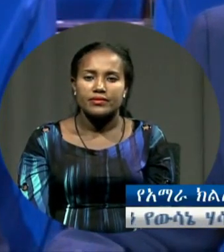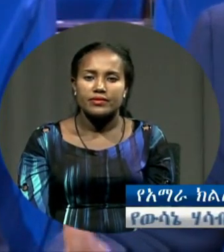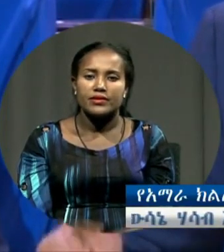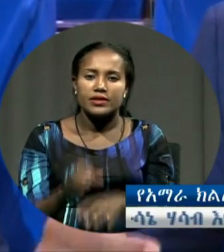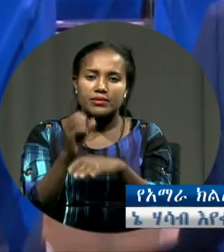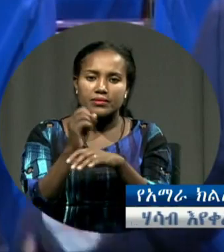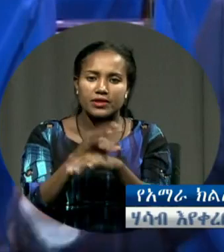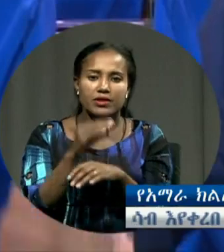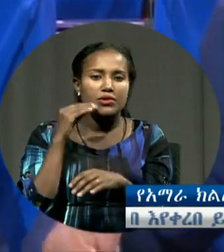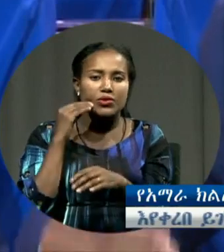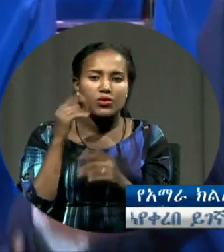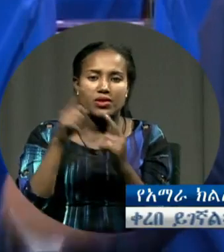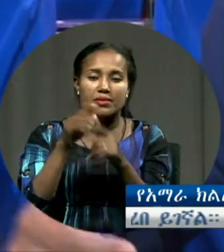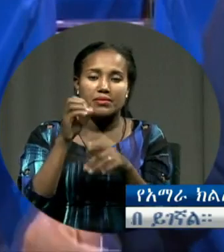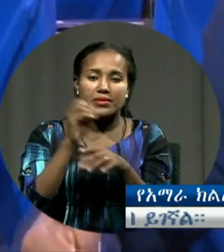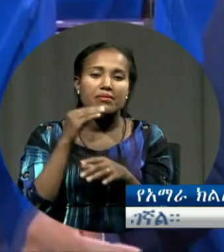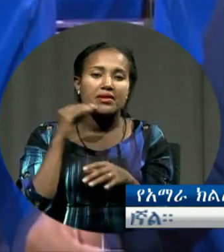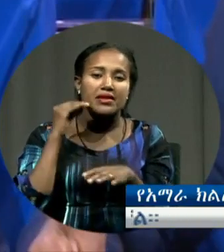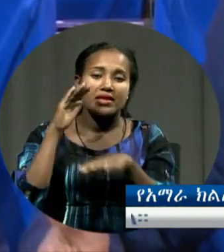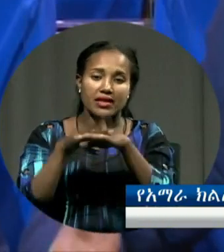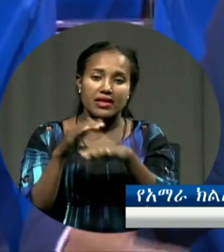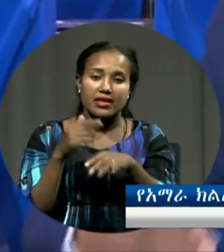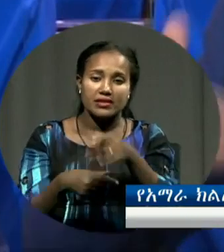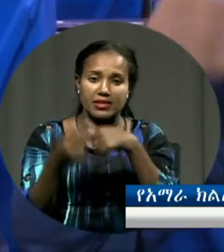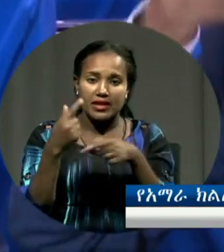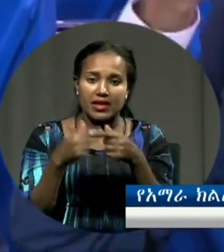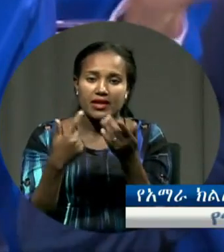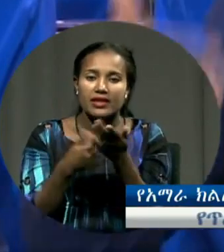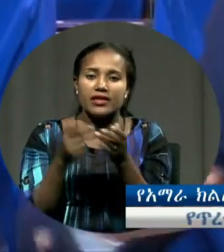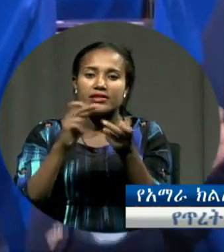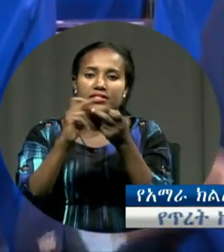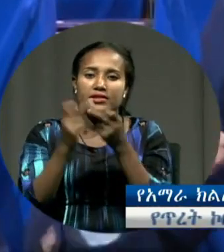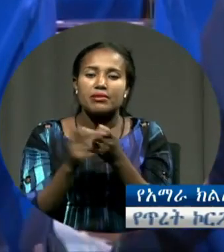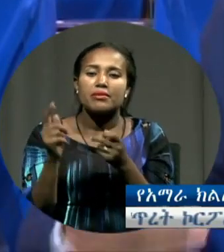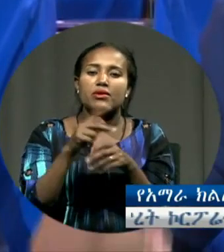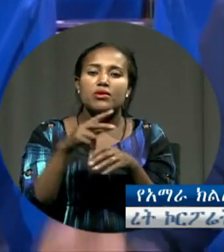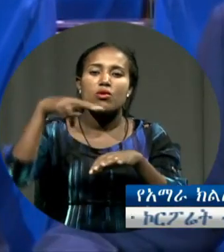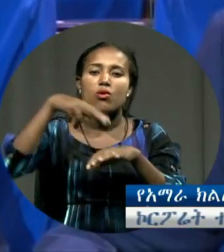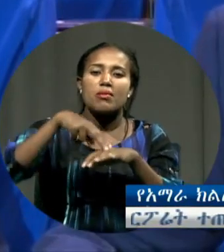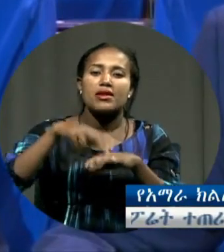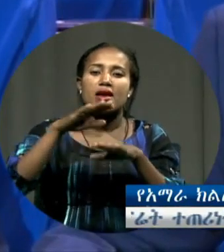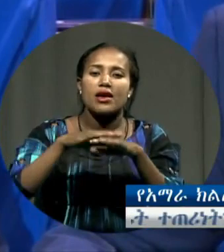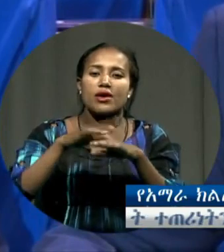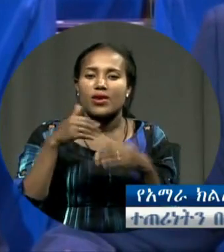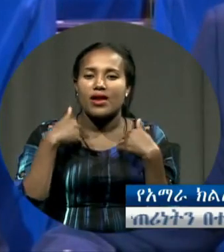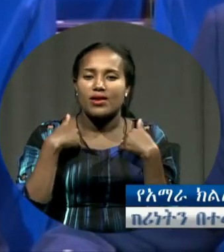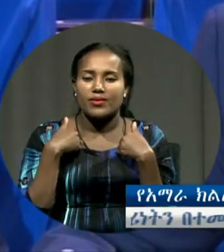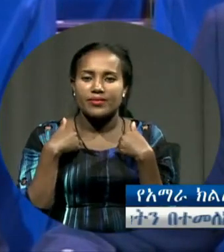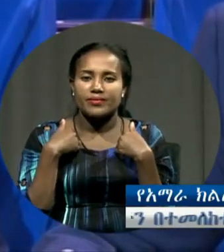ምክር ቤቱ ወደ ምክር ቤት ተጠሪነት ሲመጣ ይሄ ድርጅት በምን ቁመና ላይ ነው ያለው